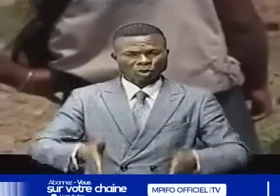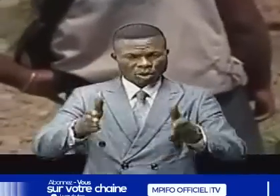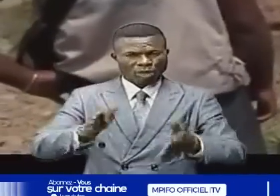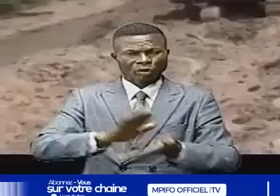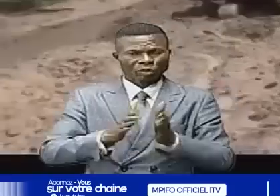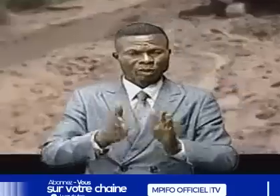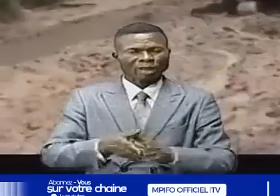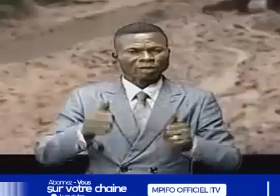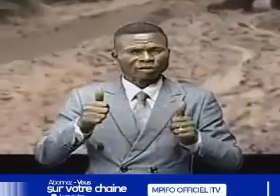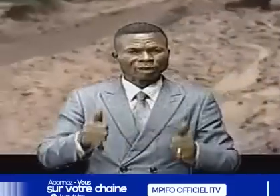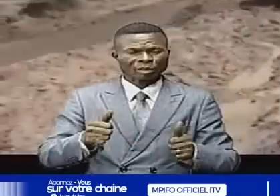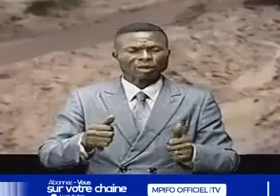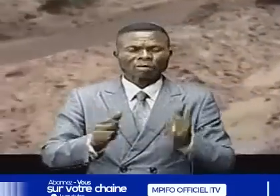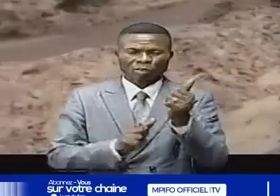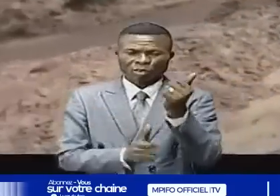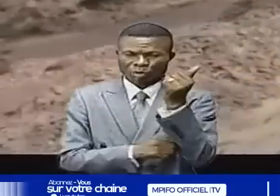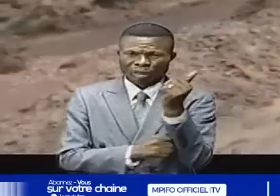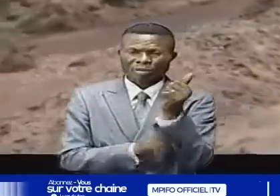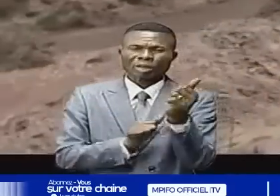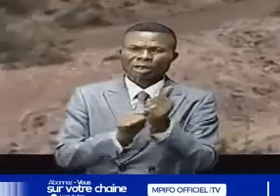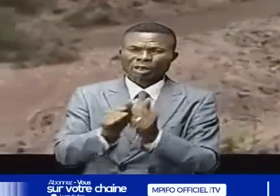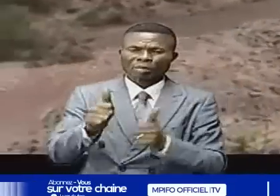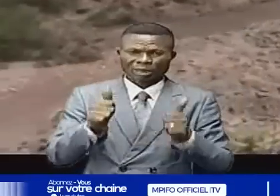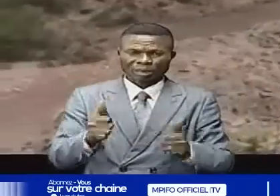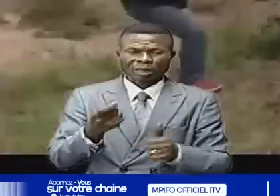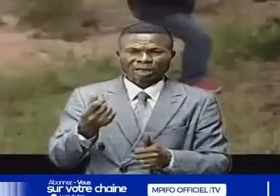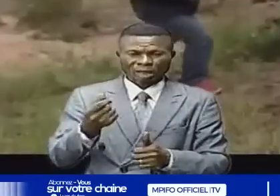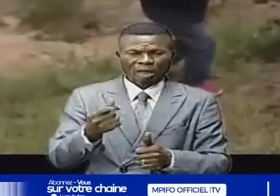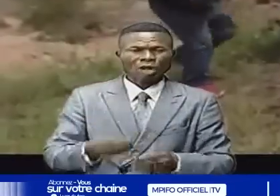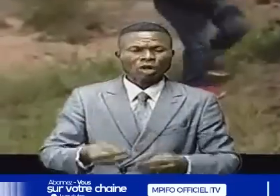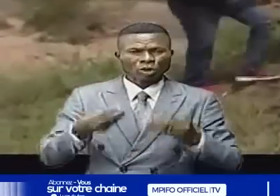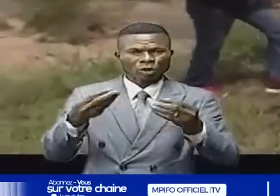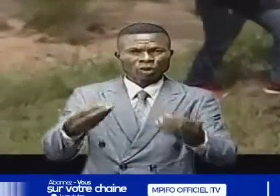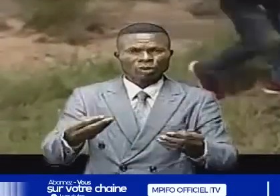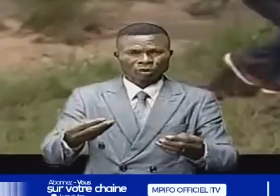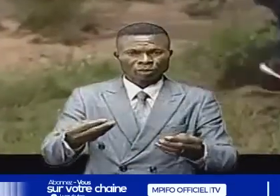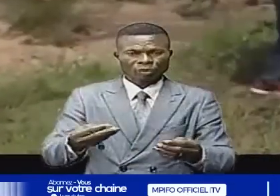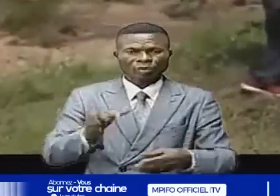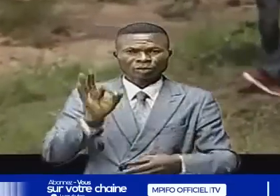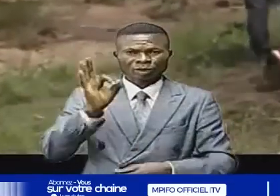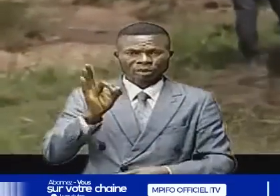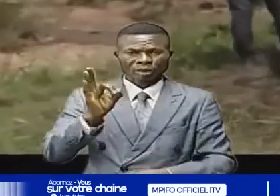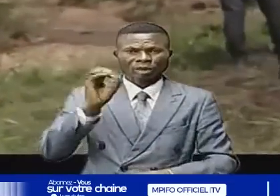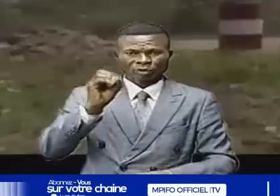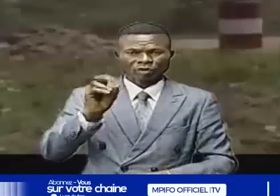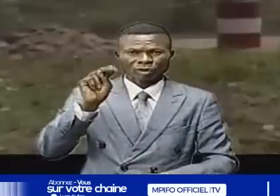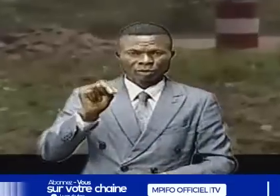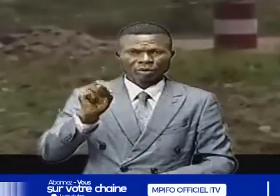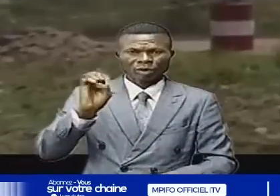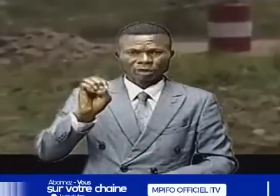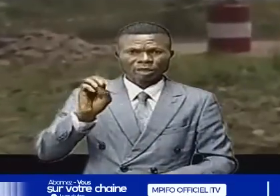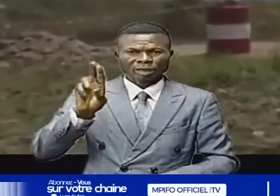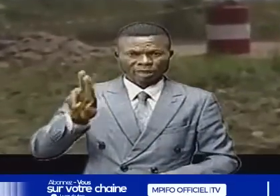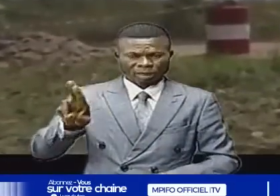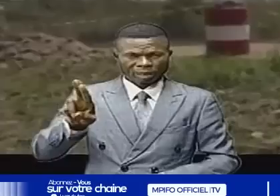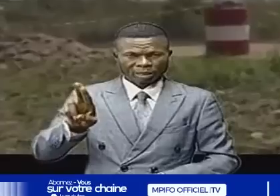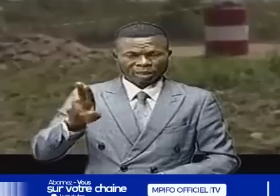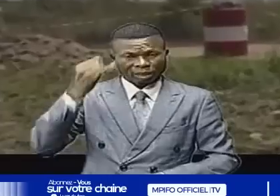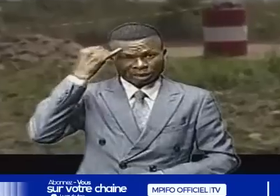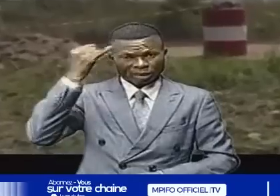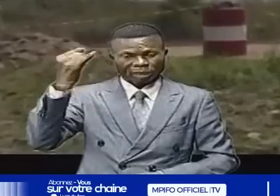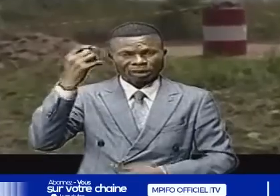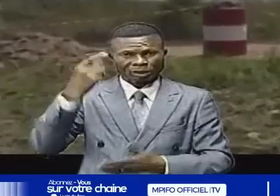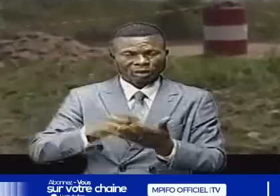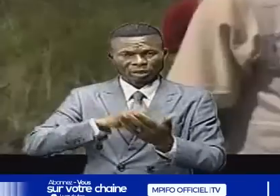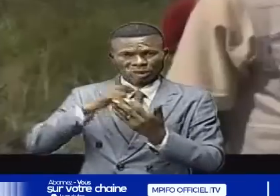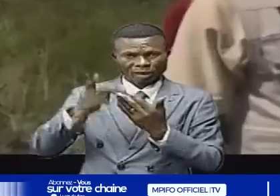mauvais état dans la province du Sud Kivu. Le financement s'est fait à travers le Fonds d'entretien routier, Foner, dans le cadre du